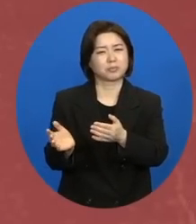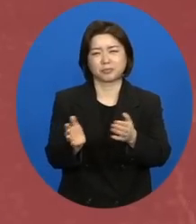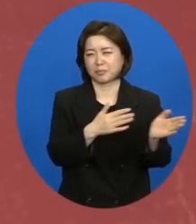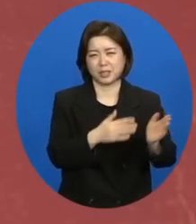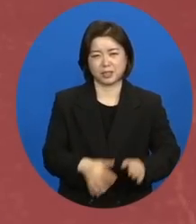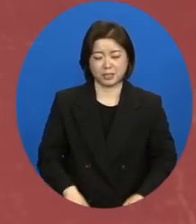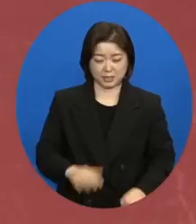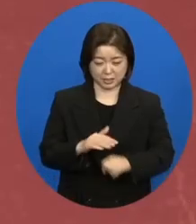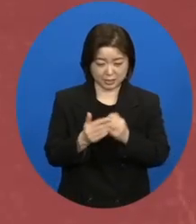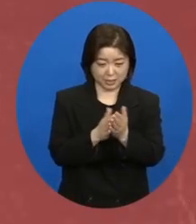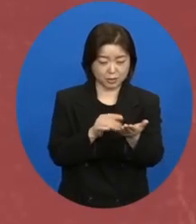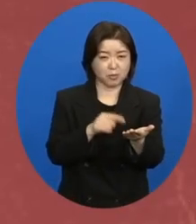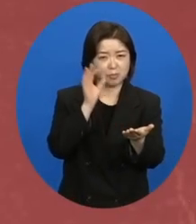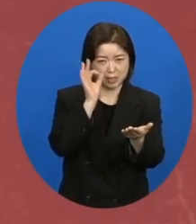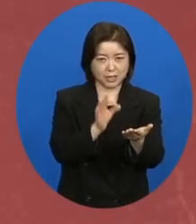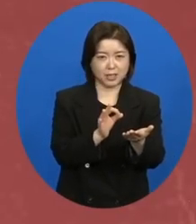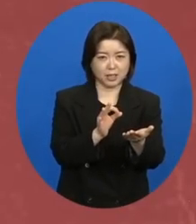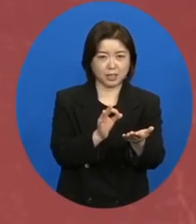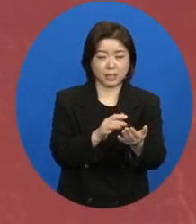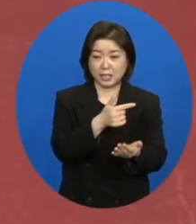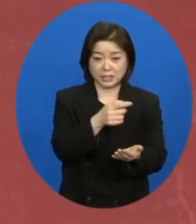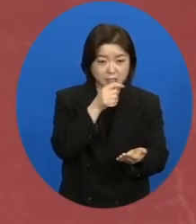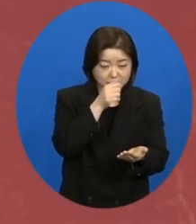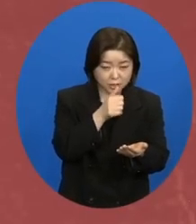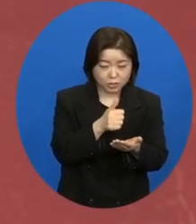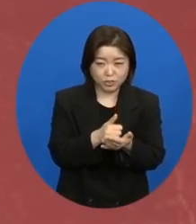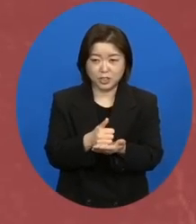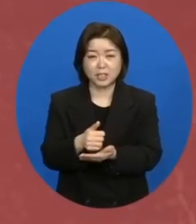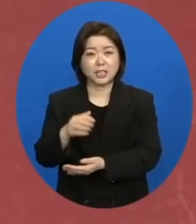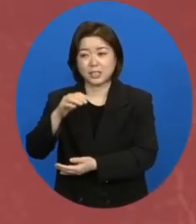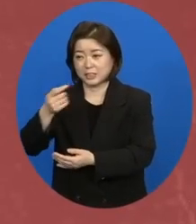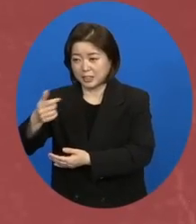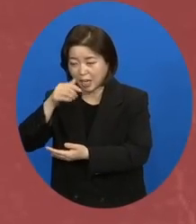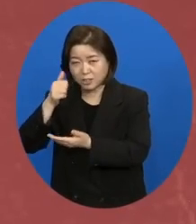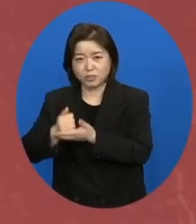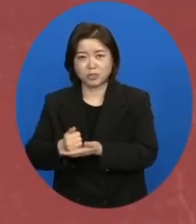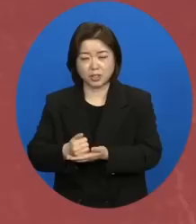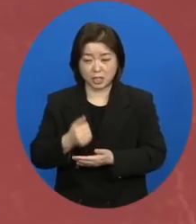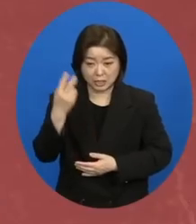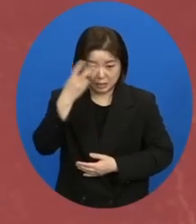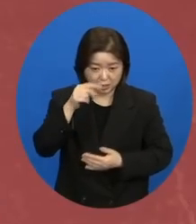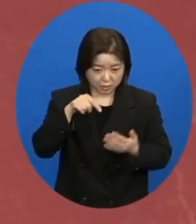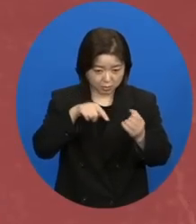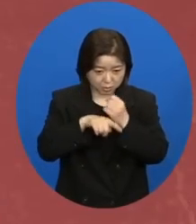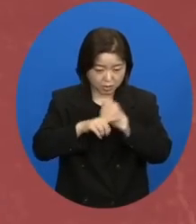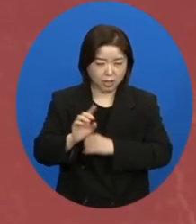성경 봐요. 큰 자냐 작은 자냐를 점검한 적이 한 번도 없습니다.